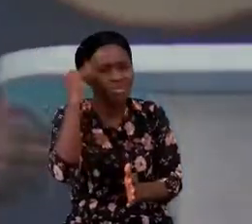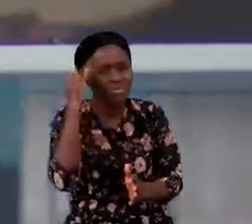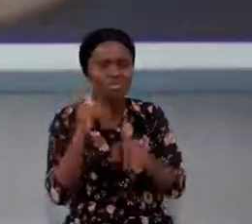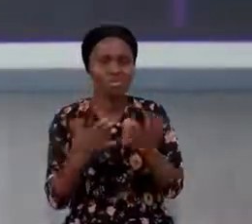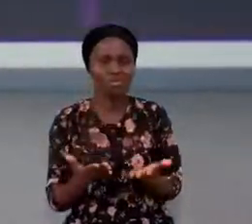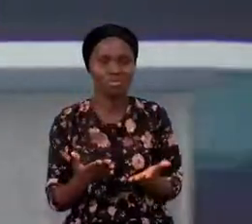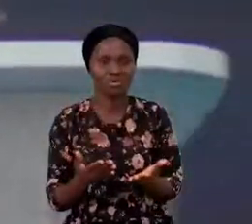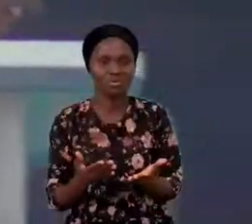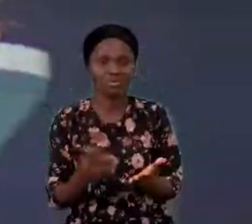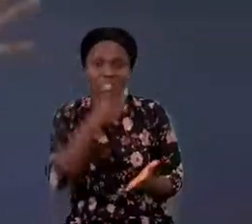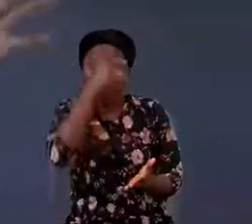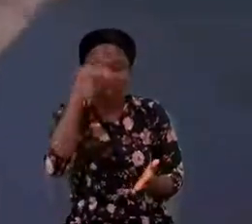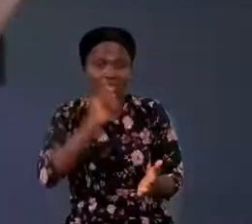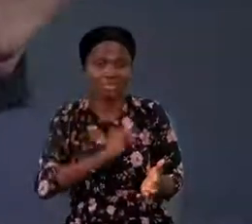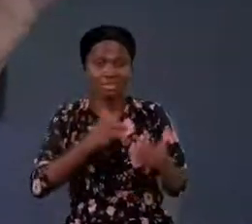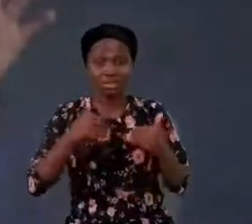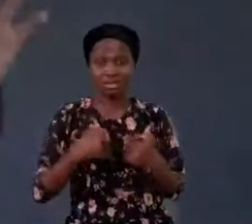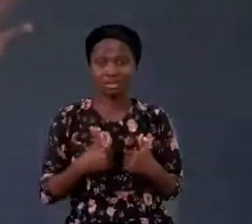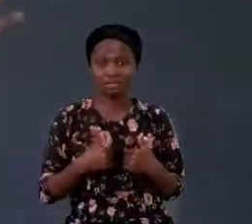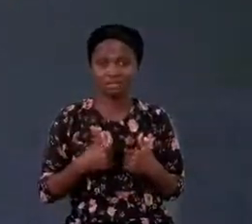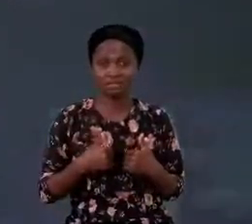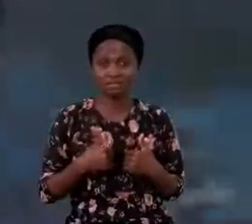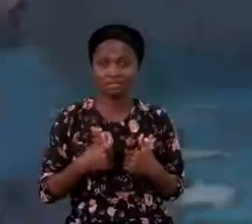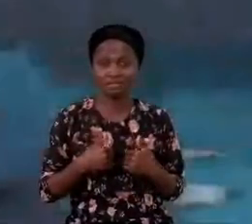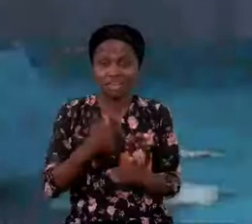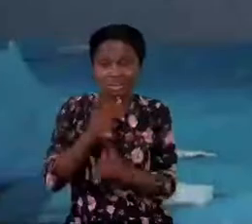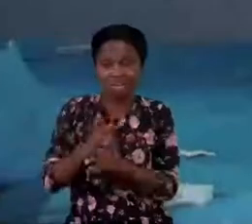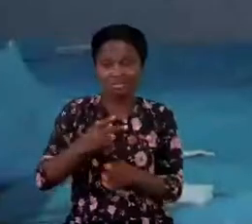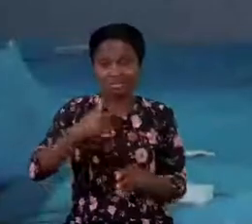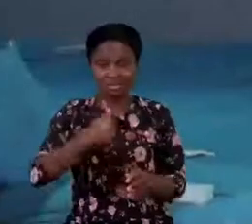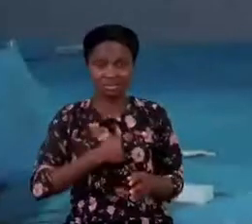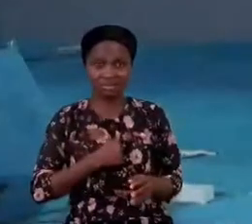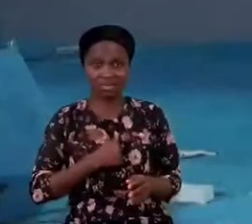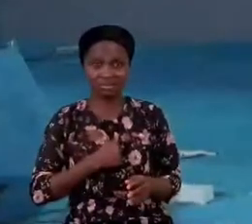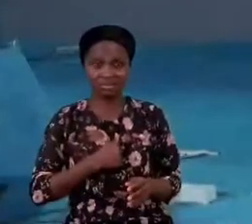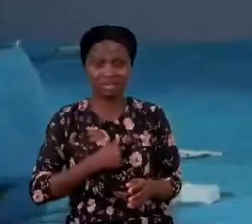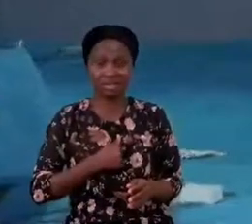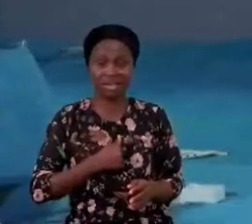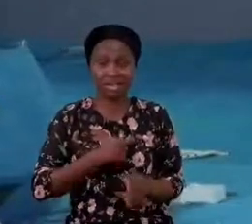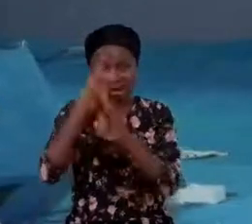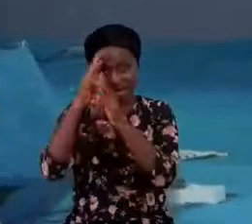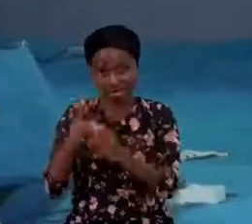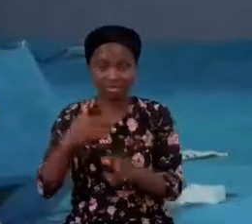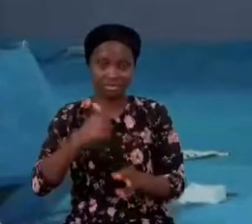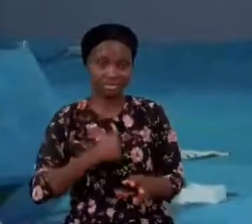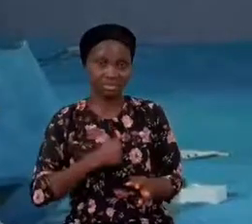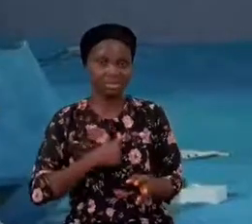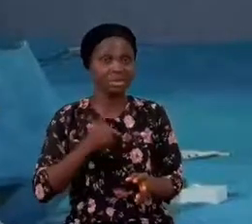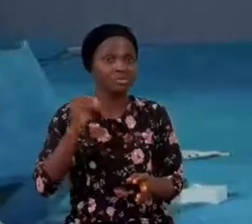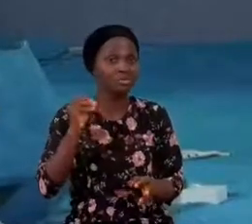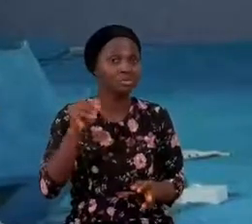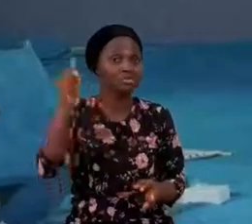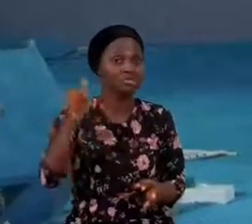Alors, je ne vais pas me souiller. Vous devez vous définir qui vous êtes. Vous